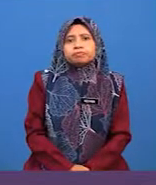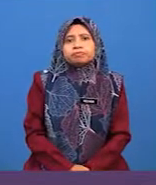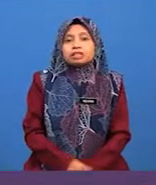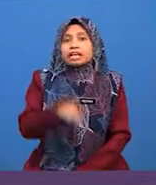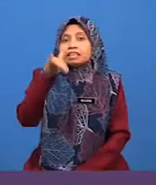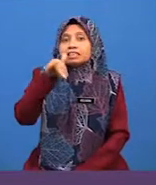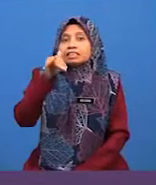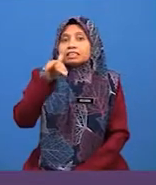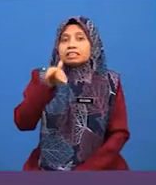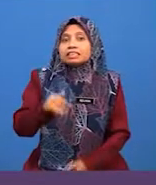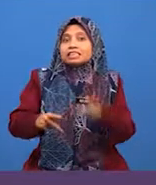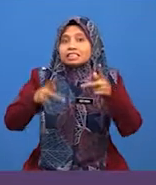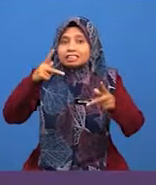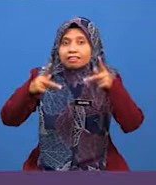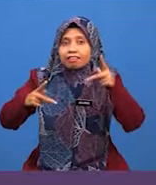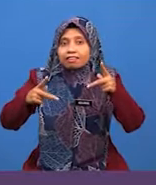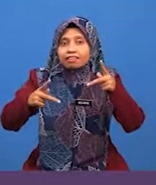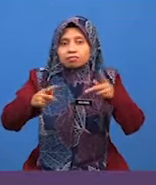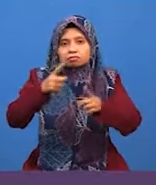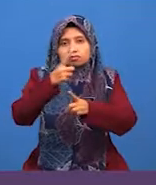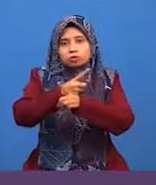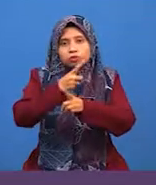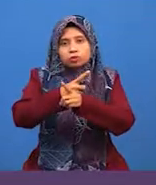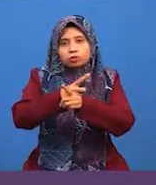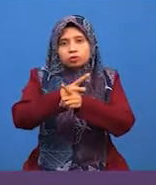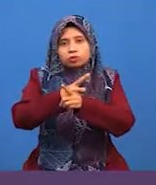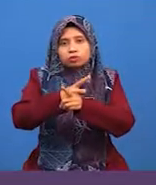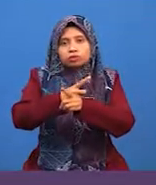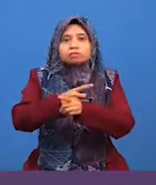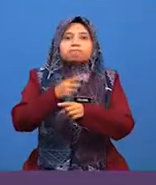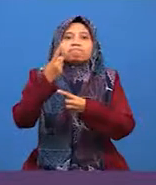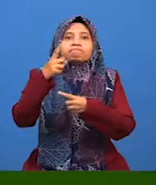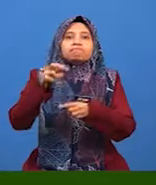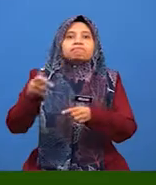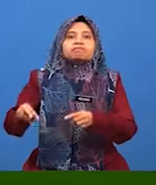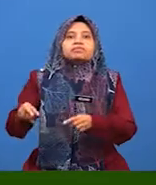Ya, kereta. Betul jawapan murid-murid.